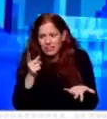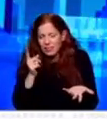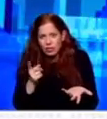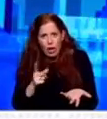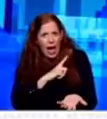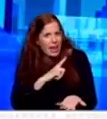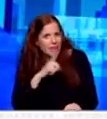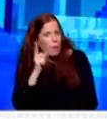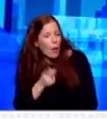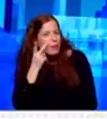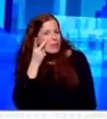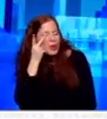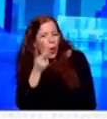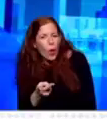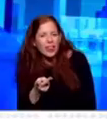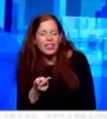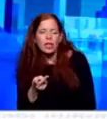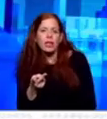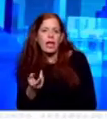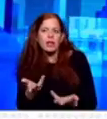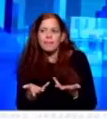חיילים אמורים לראות בעצם